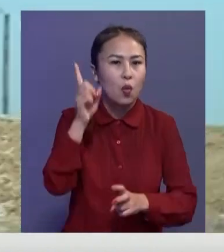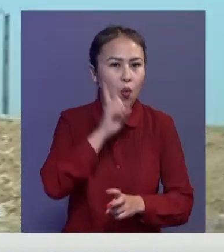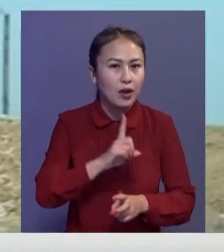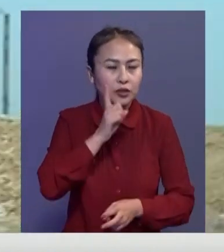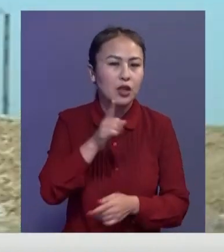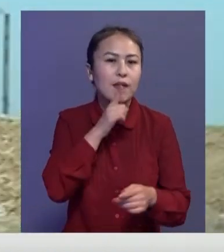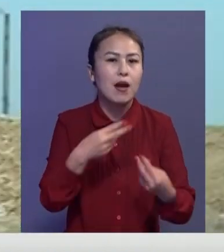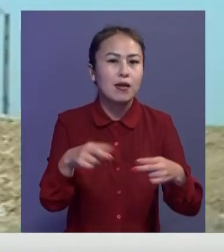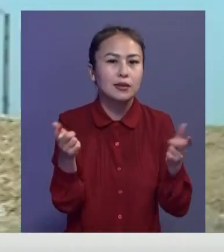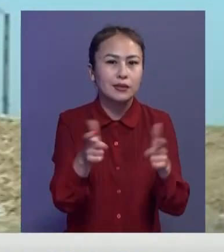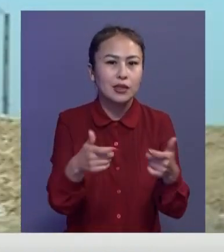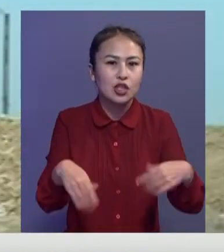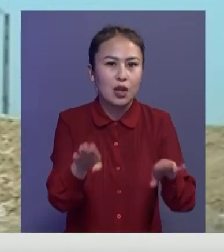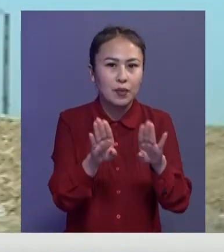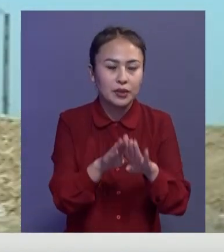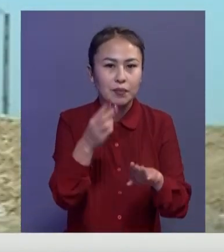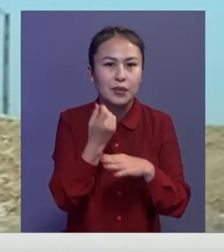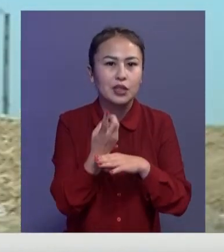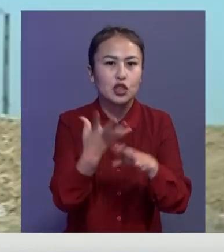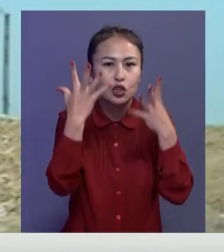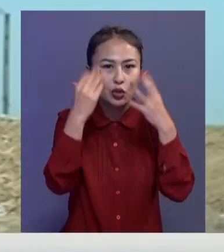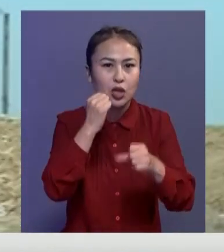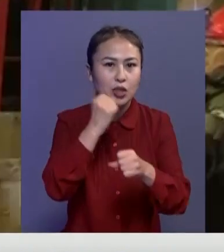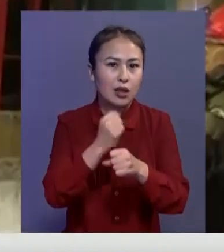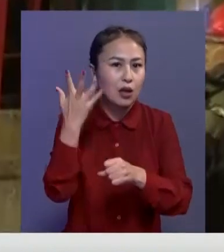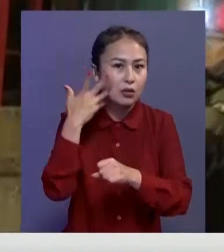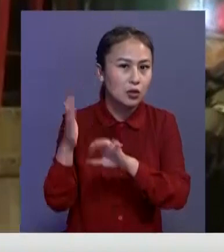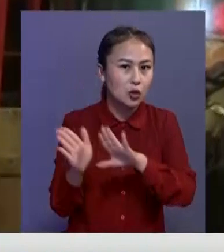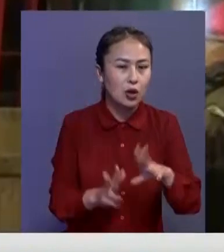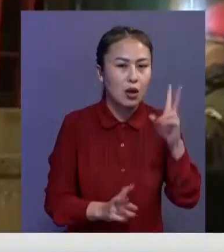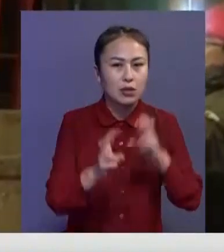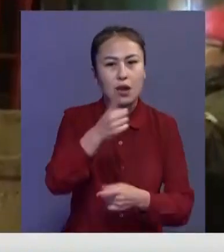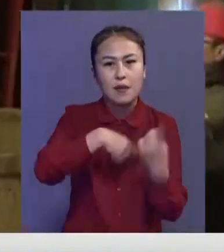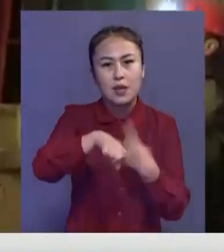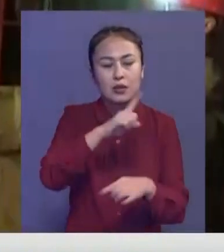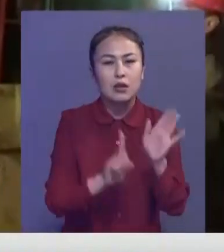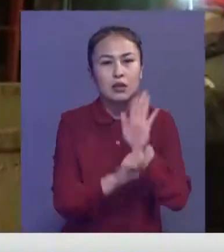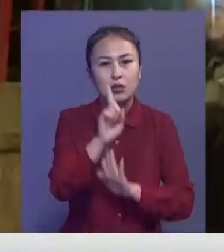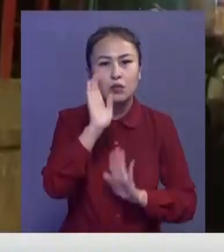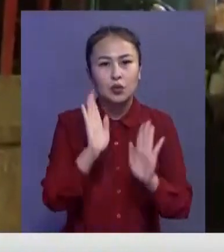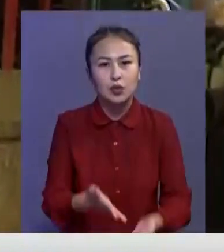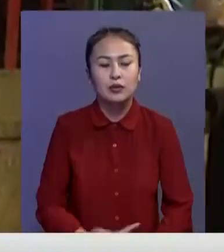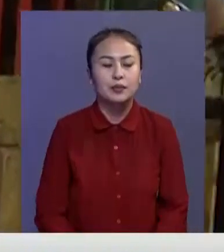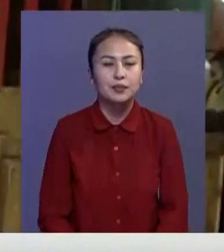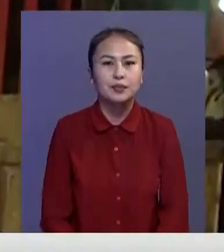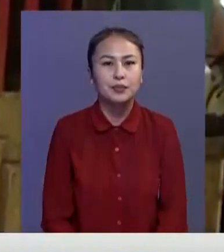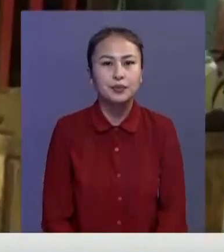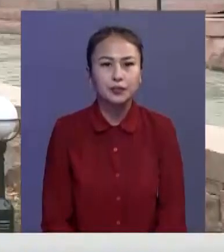карантинге жабылды. Бірнеше күн дезинфекция жасалған соң кәсіпорын қайта ашылады.